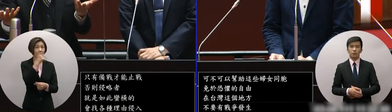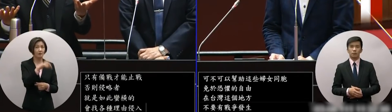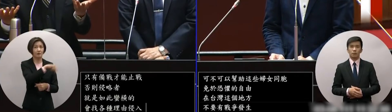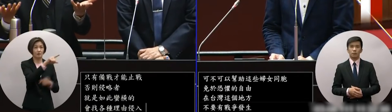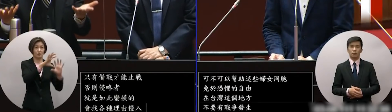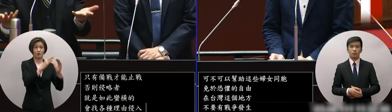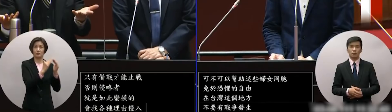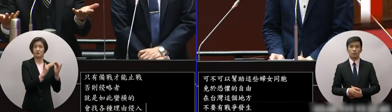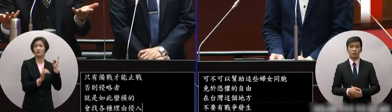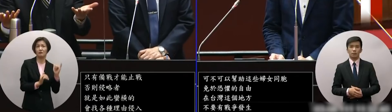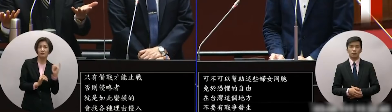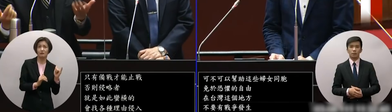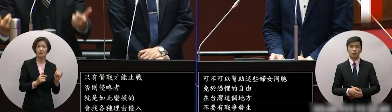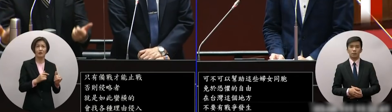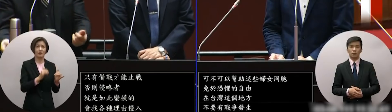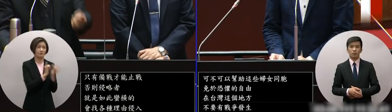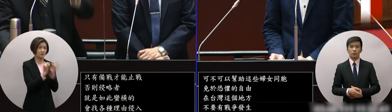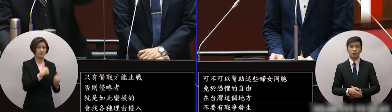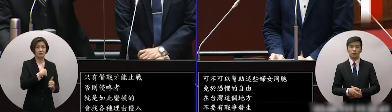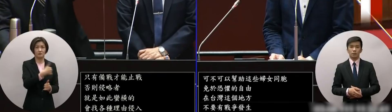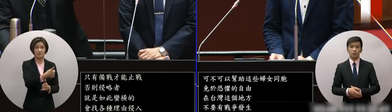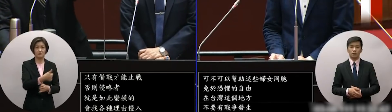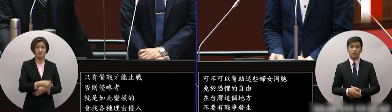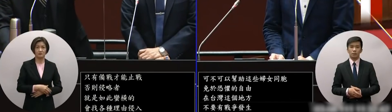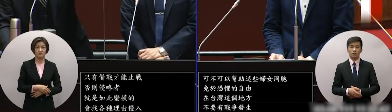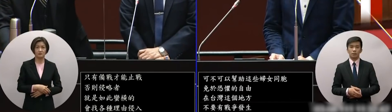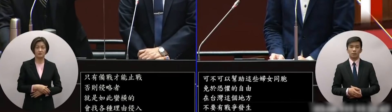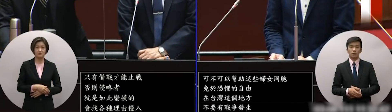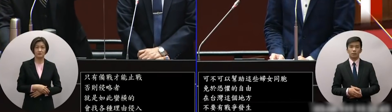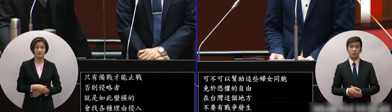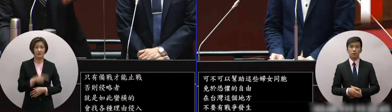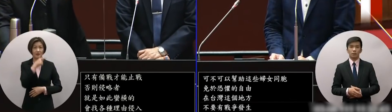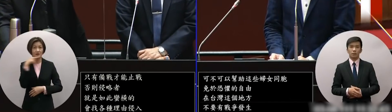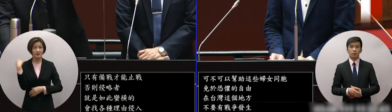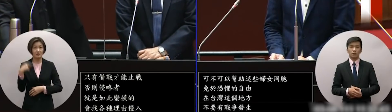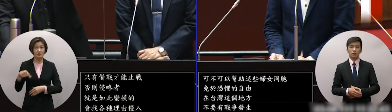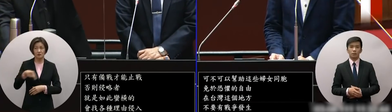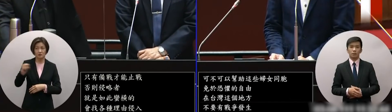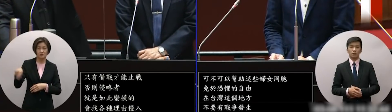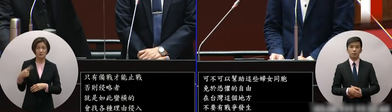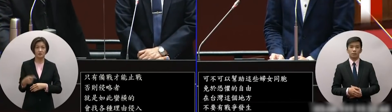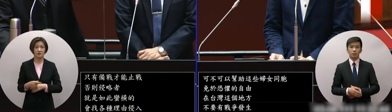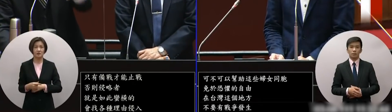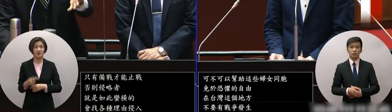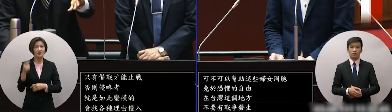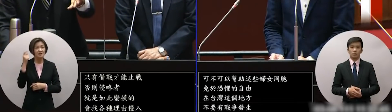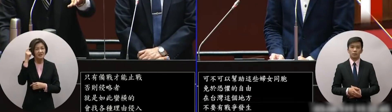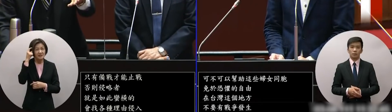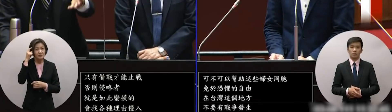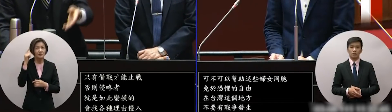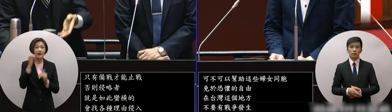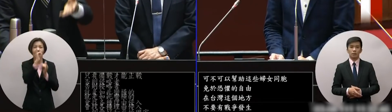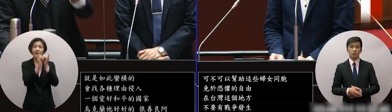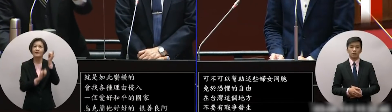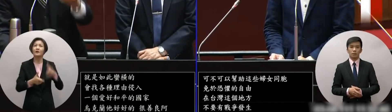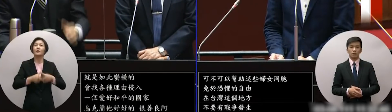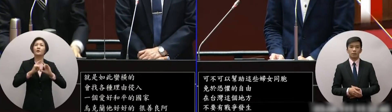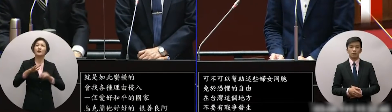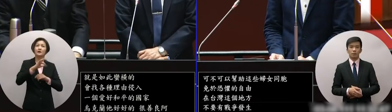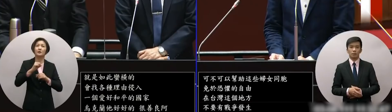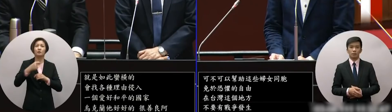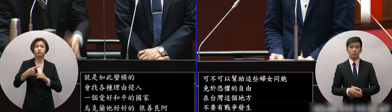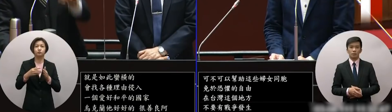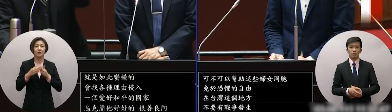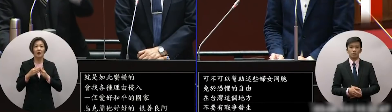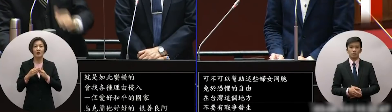好的啊，很善良啊，你看苏俄罗斯他要恢复历史荣光，他侵入乌克